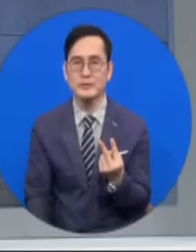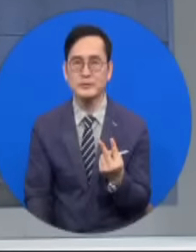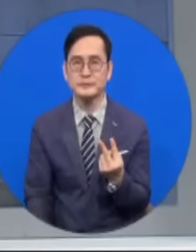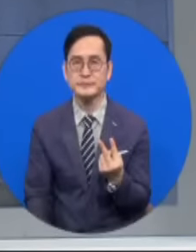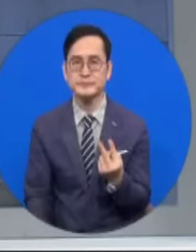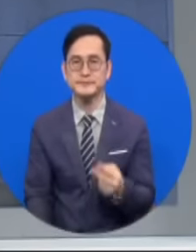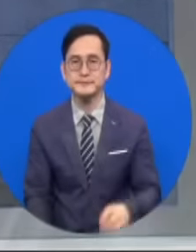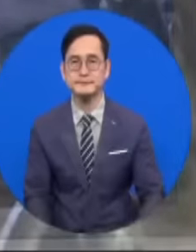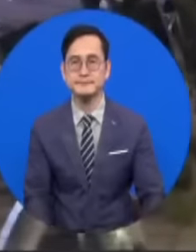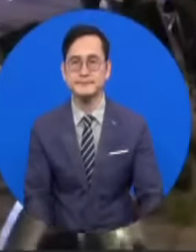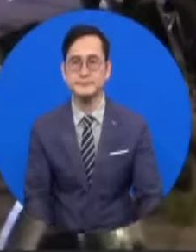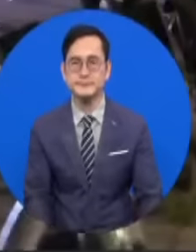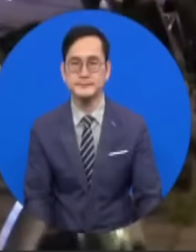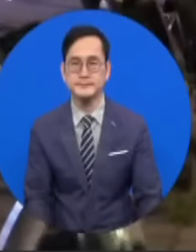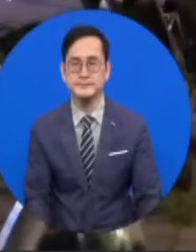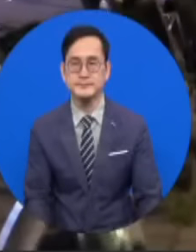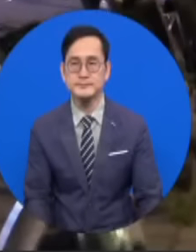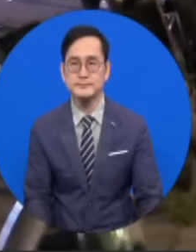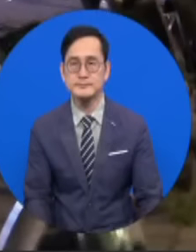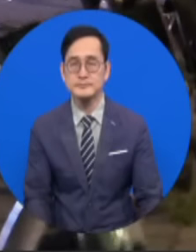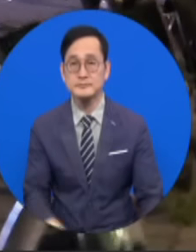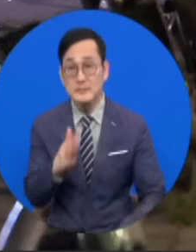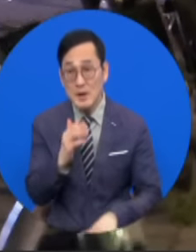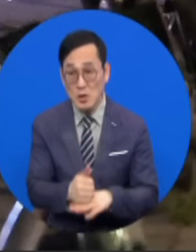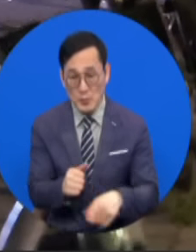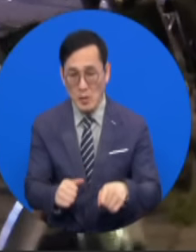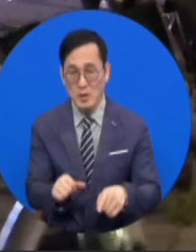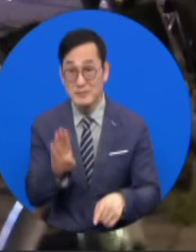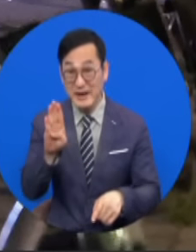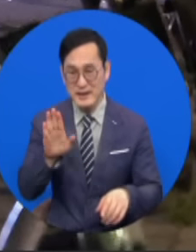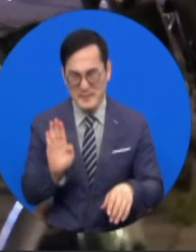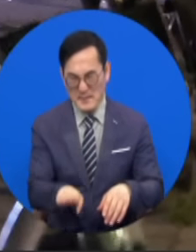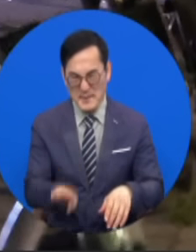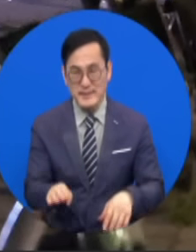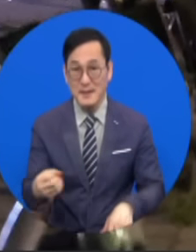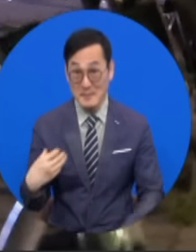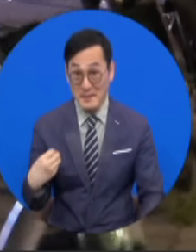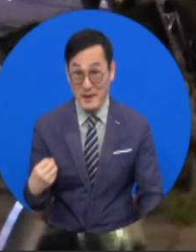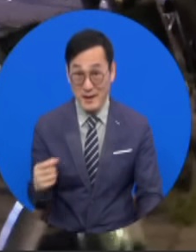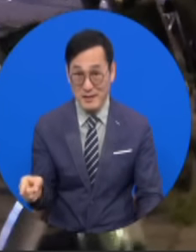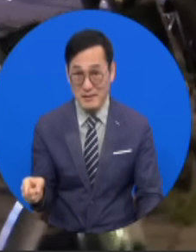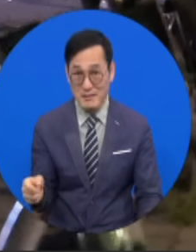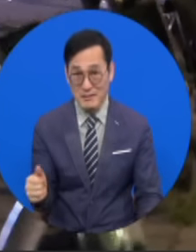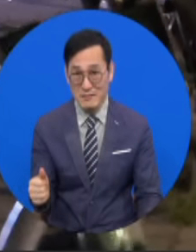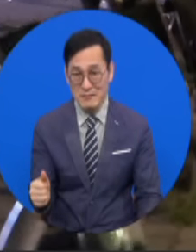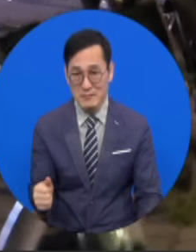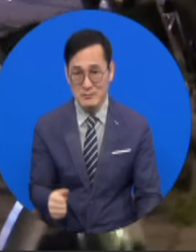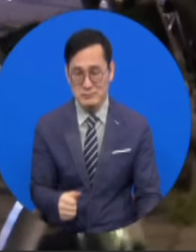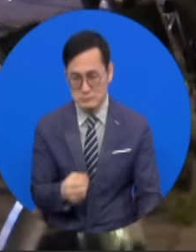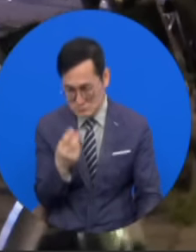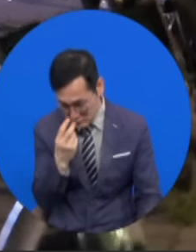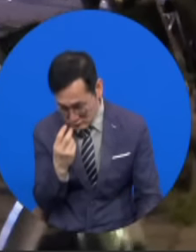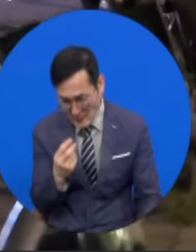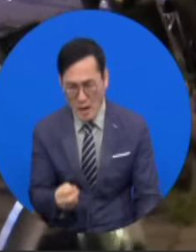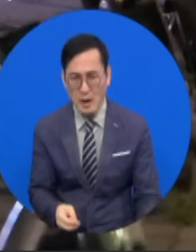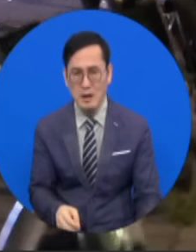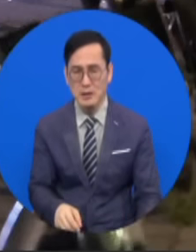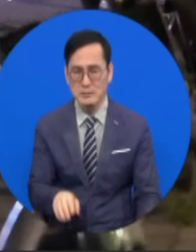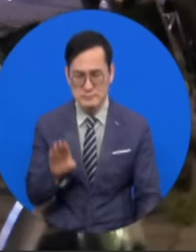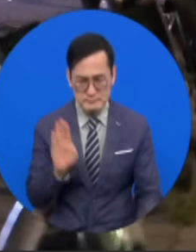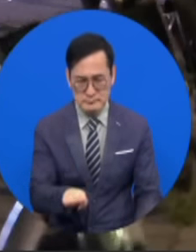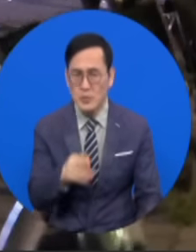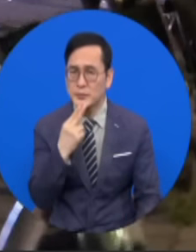보시죠 첫 번째로 방금 보셨던 것처럼 브레이크를 계속 밟았다라고 주장하고 있는 운전자의 주장과 달리 스키드 마크가 없다라는